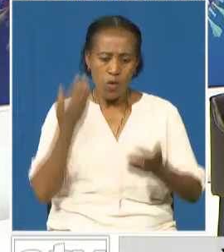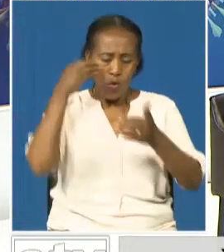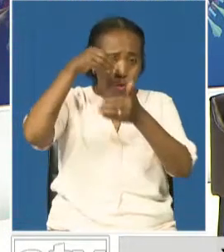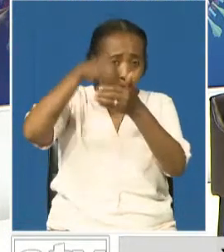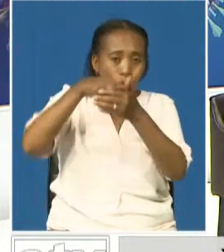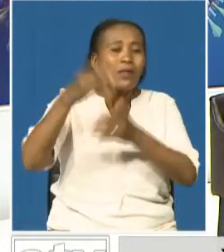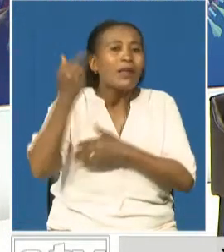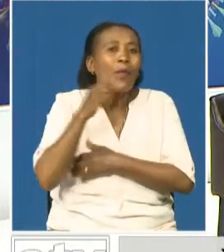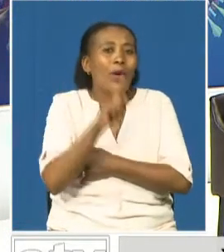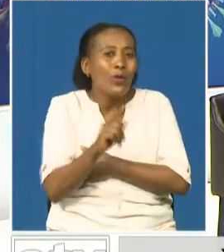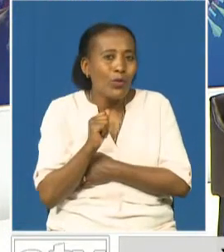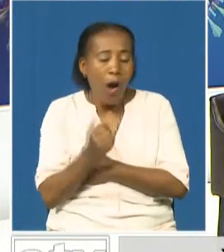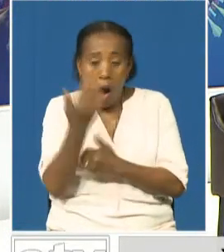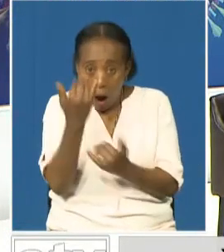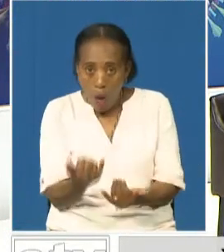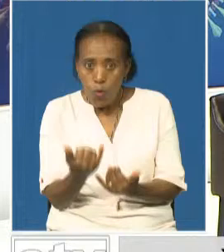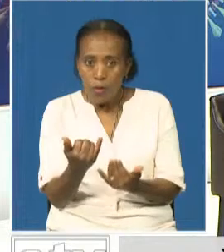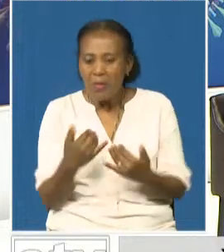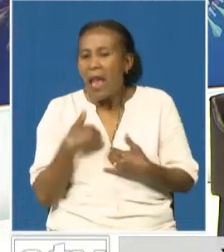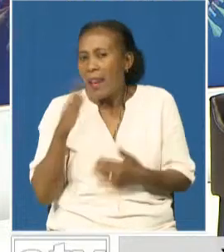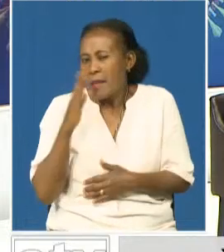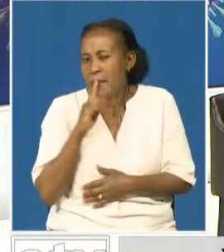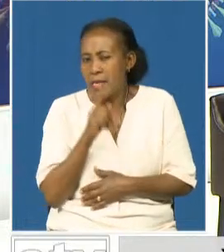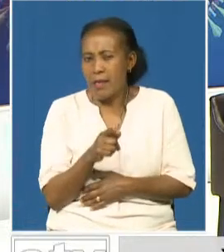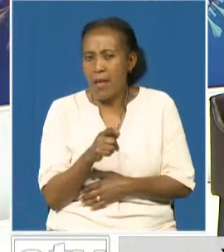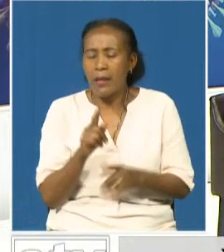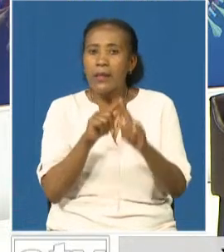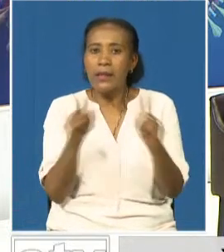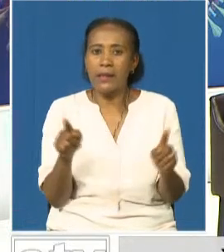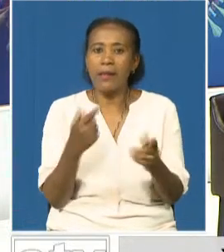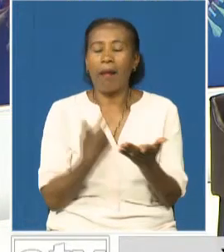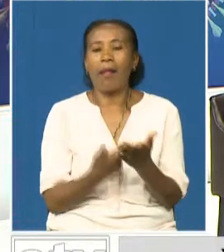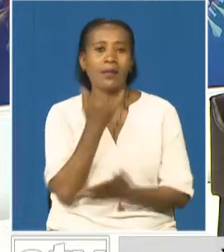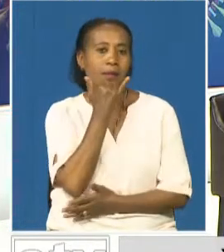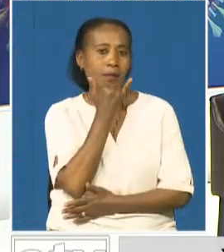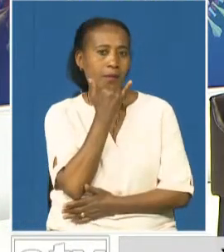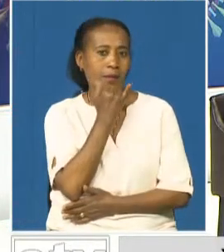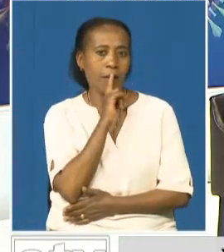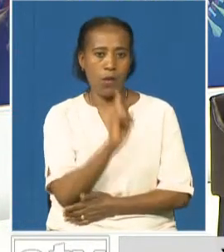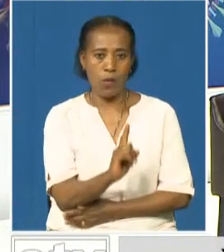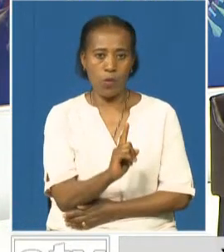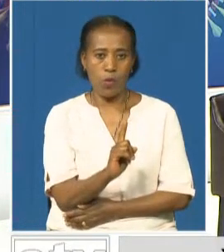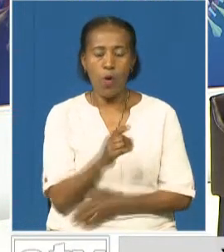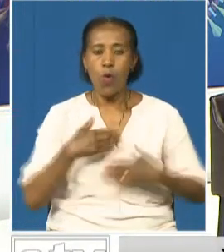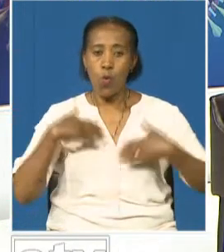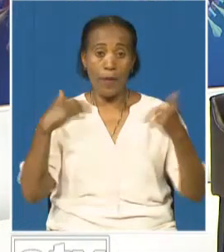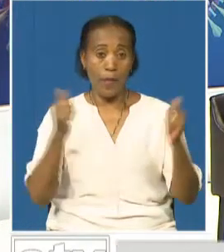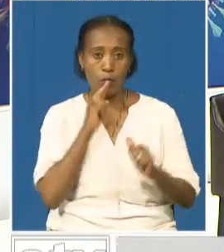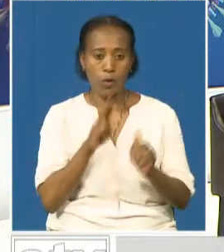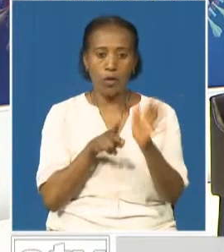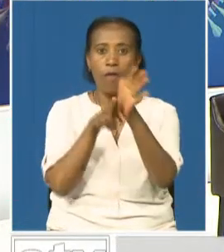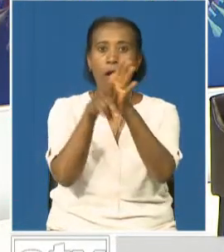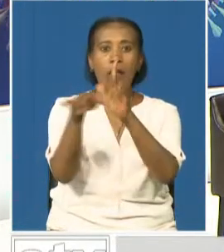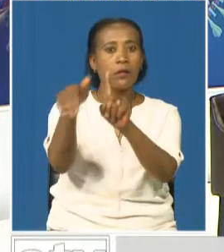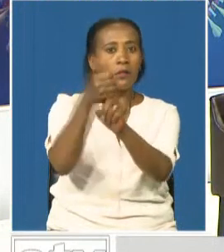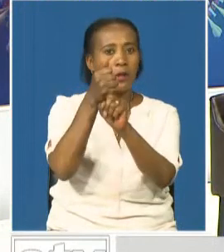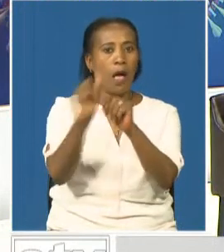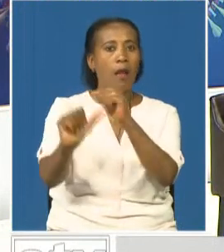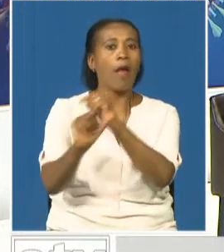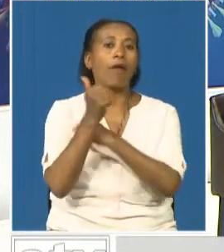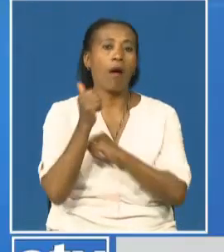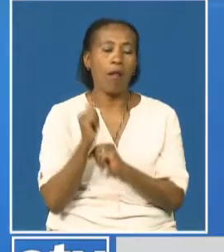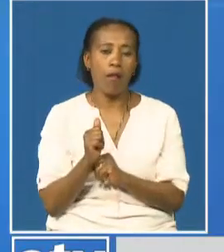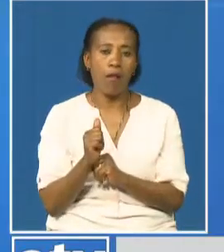ውስጥ ነበሩ አሁንም ያሉ ይመስለኛል። ነገር ግን ይሄ ስተት ነው። ወጣቶችን ቫይረሱ ይዛል